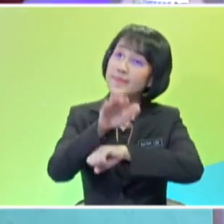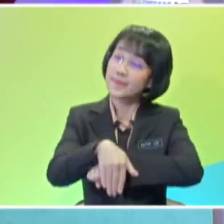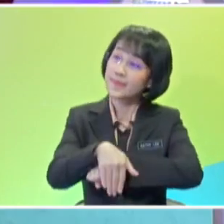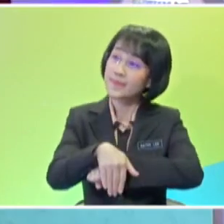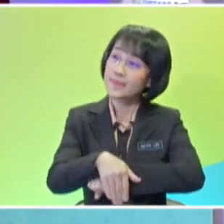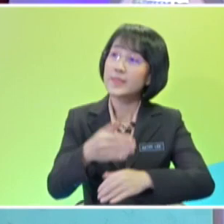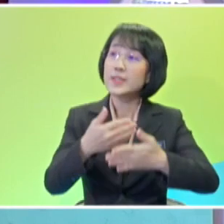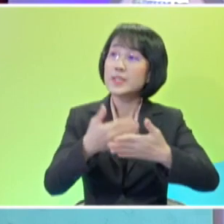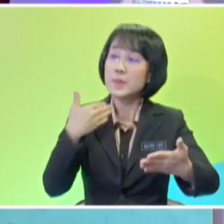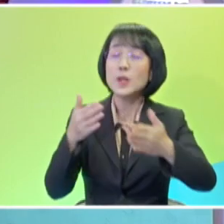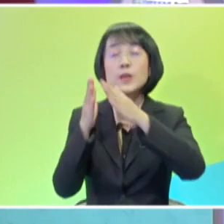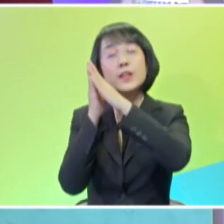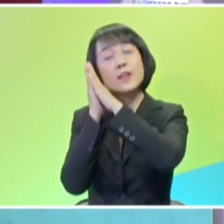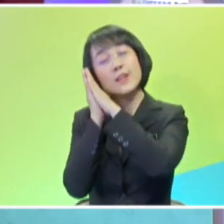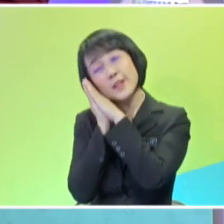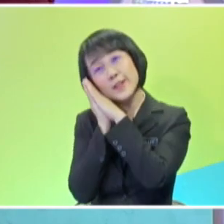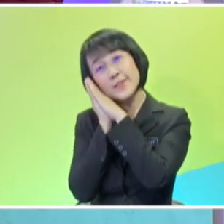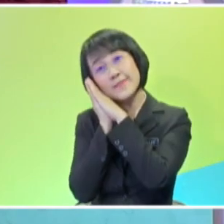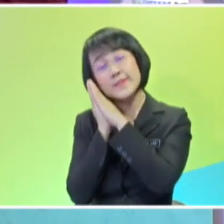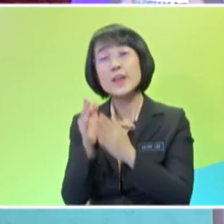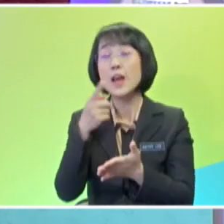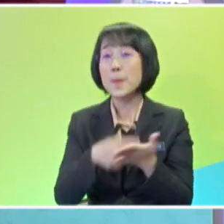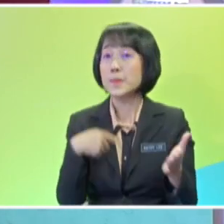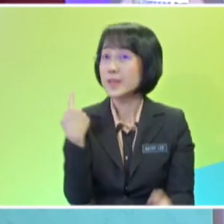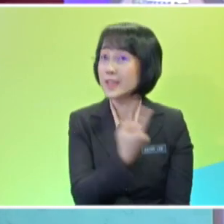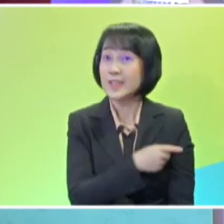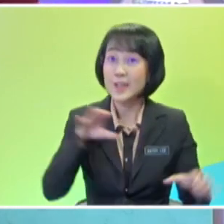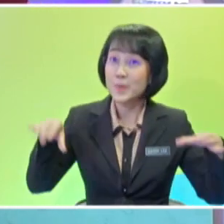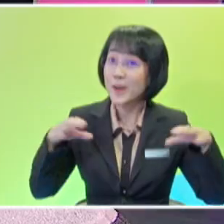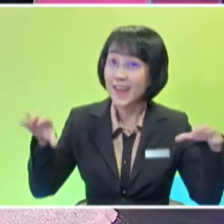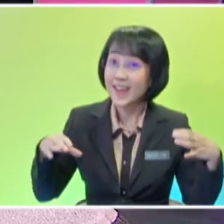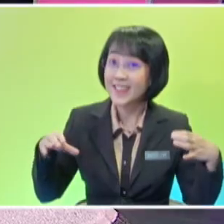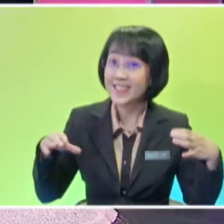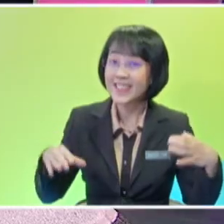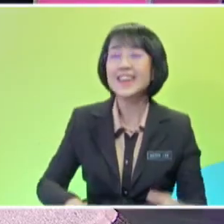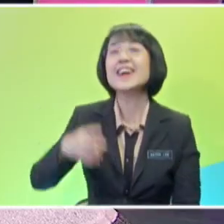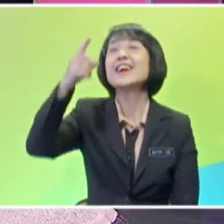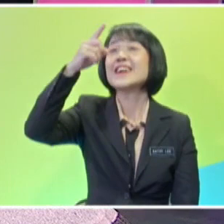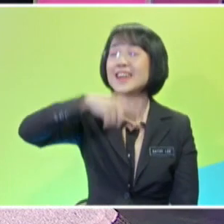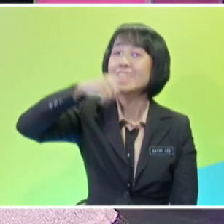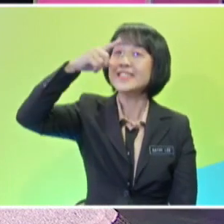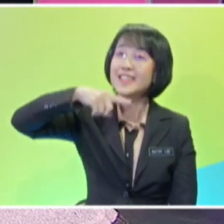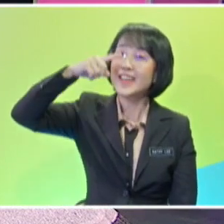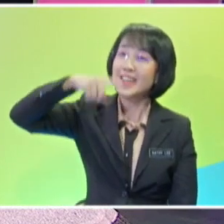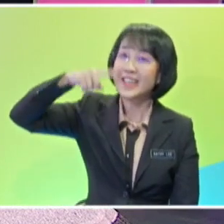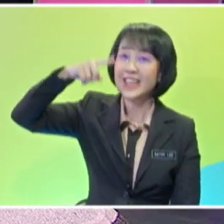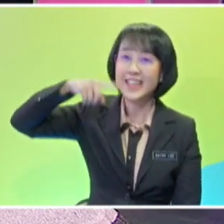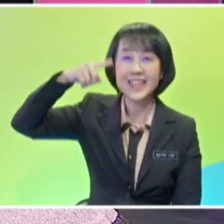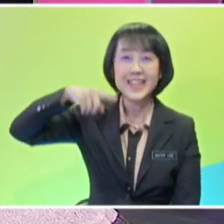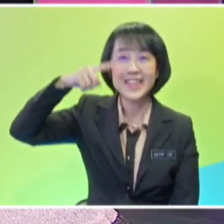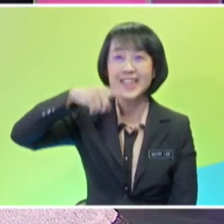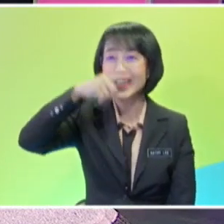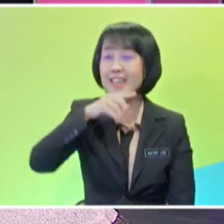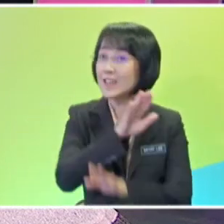tidur apa kita buat gosok gigi gosok gigi